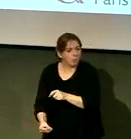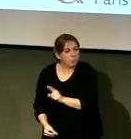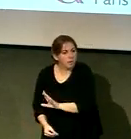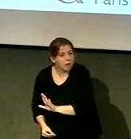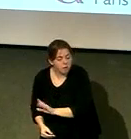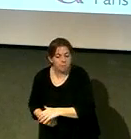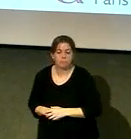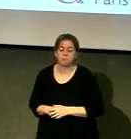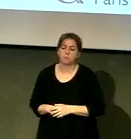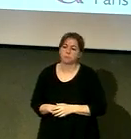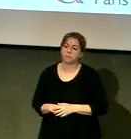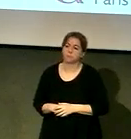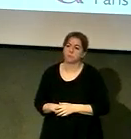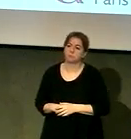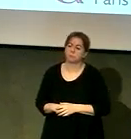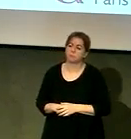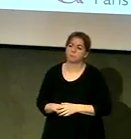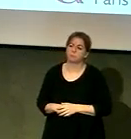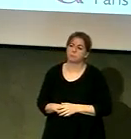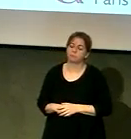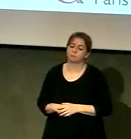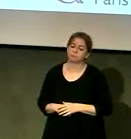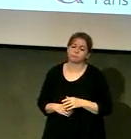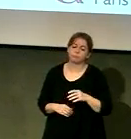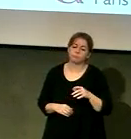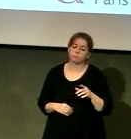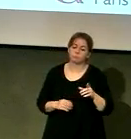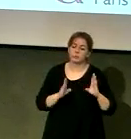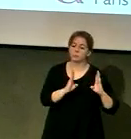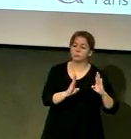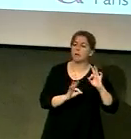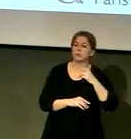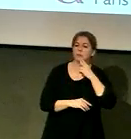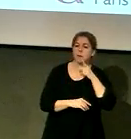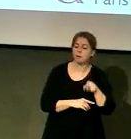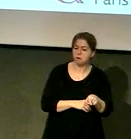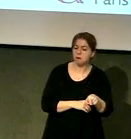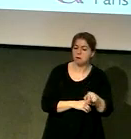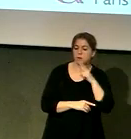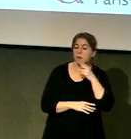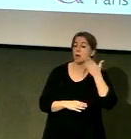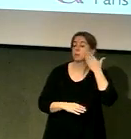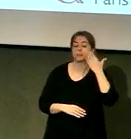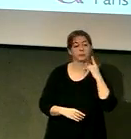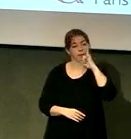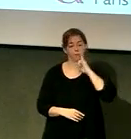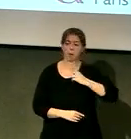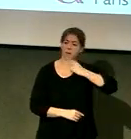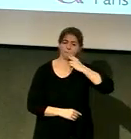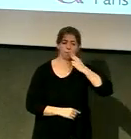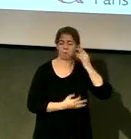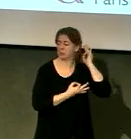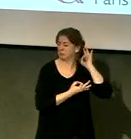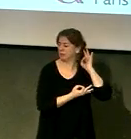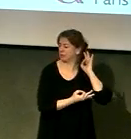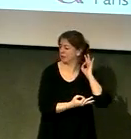Avec le tabac, il y a vraiment un ajustement. Plus la femme fume et plus le risque